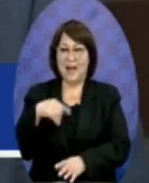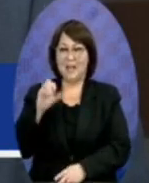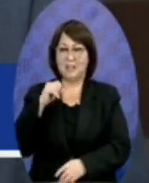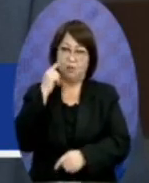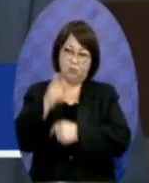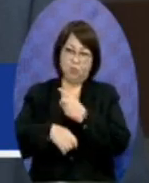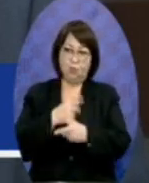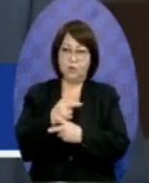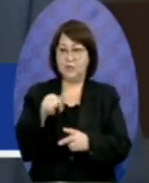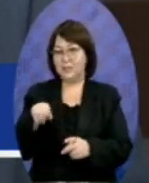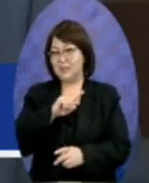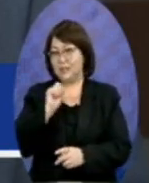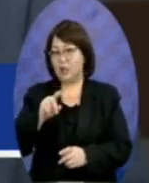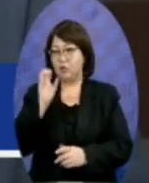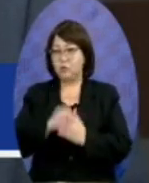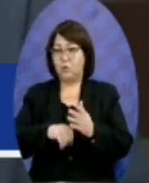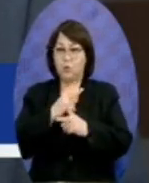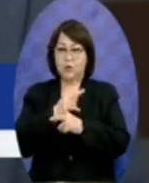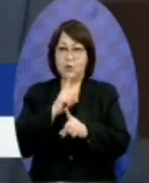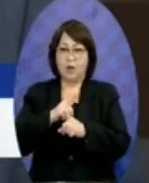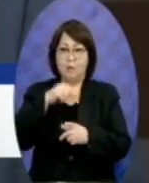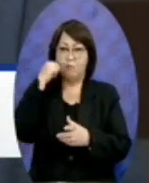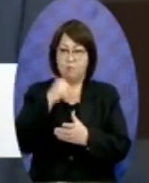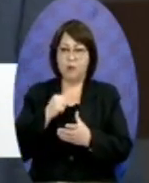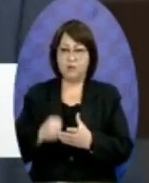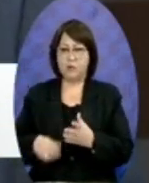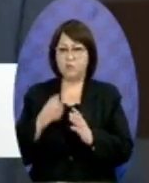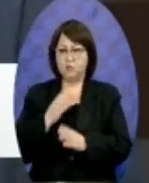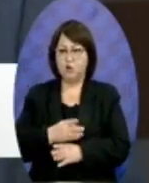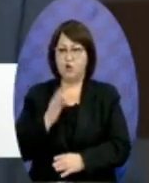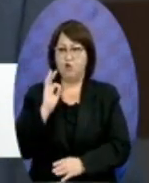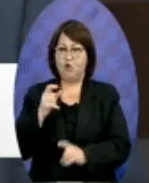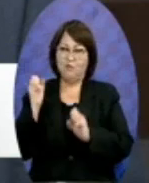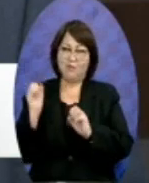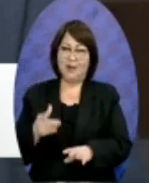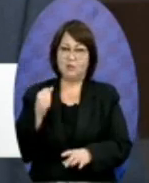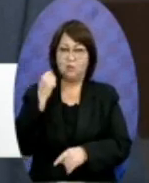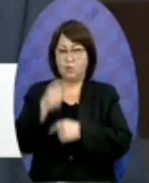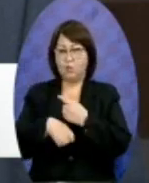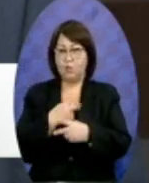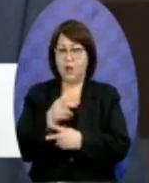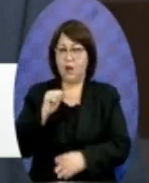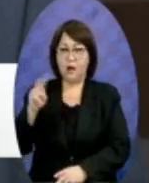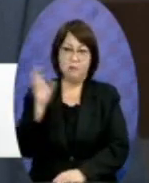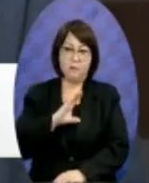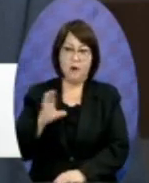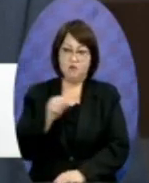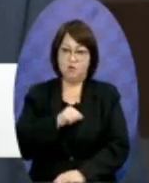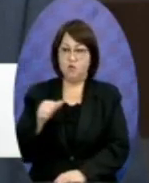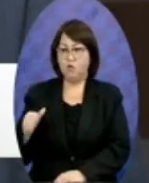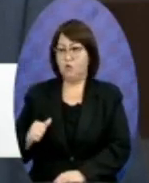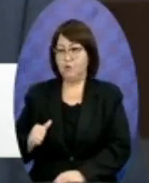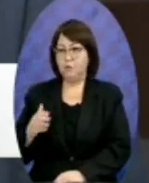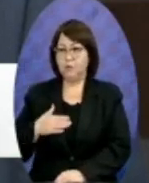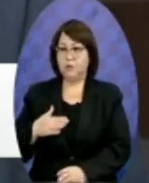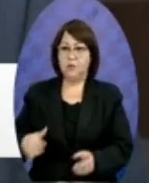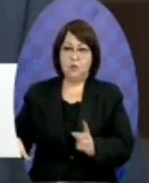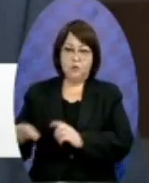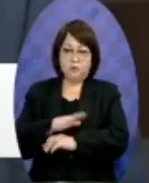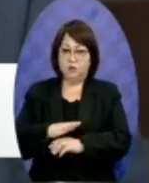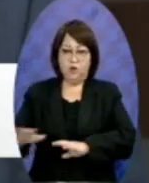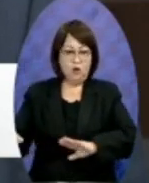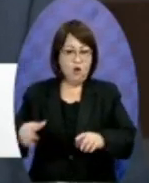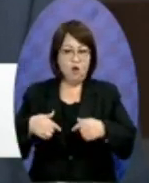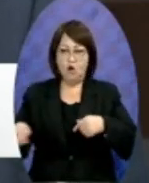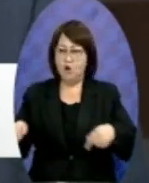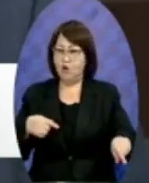өөрө орчихсон, хуульчлагдсан гэсэн үг. Тэгэхээр одоо хоккейгийн тухай хуульд аж ахуй нэгж байгуулалт өөрийн орчны 50 хүртэл метр